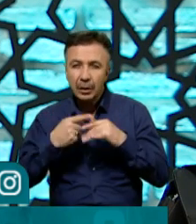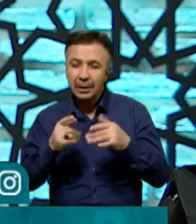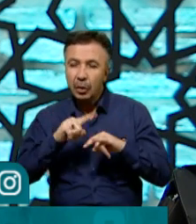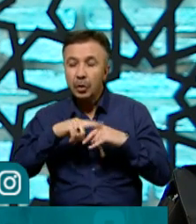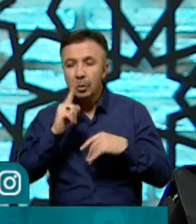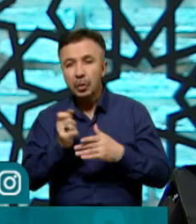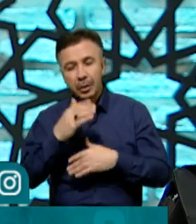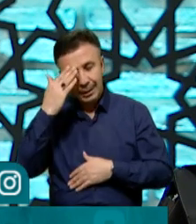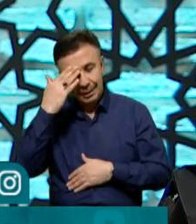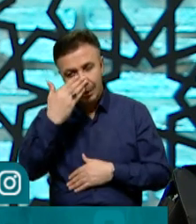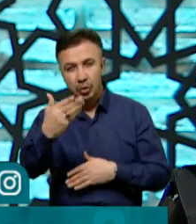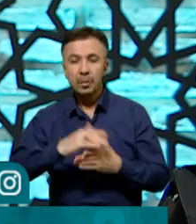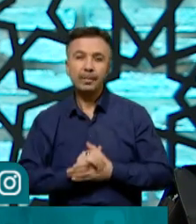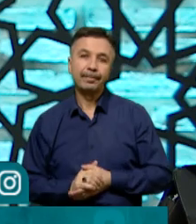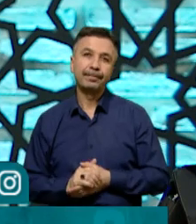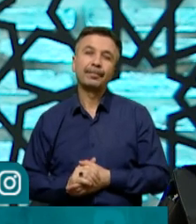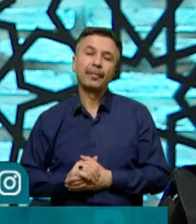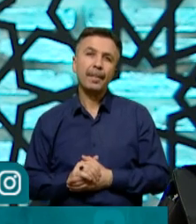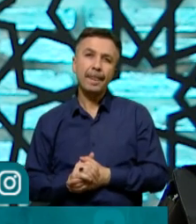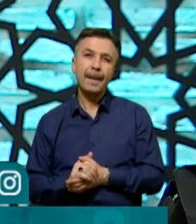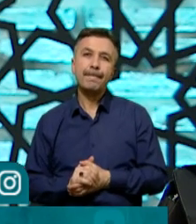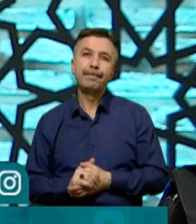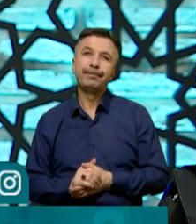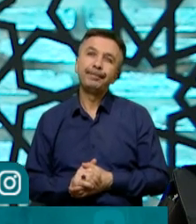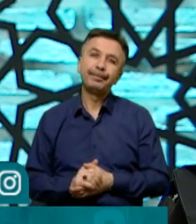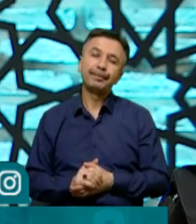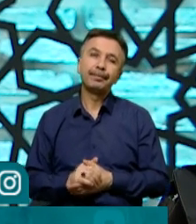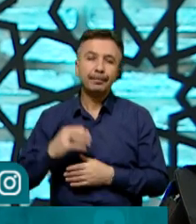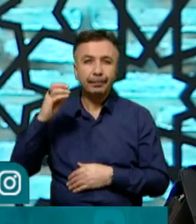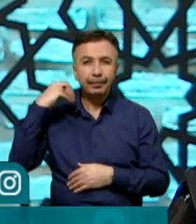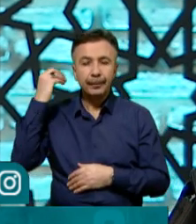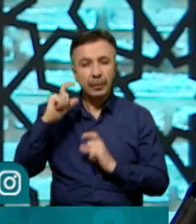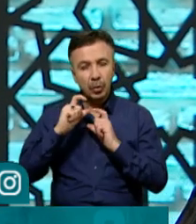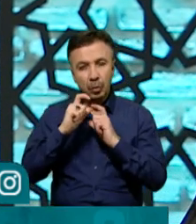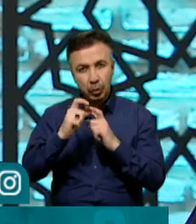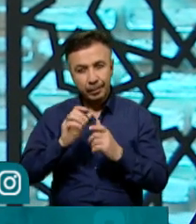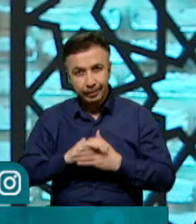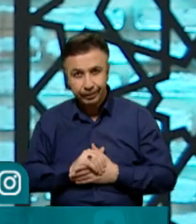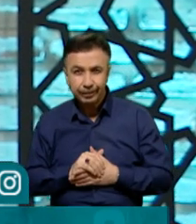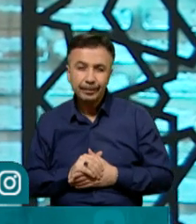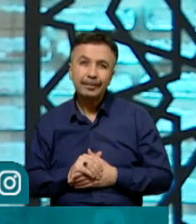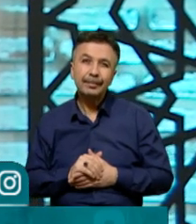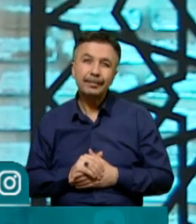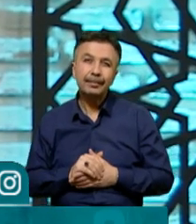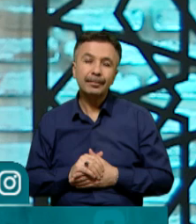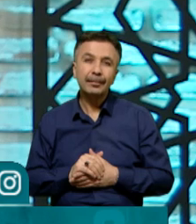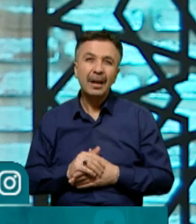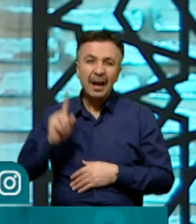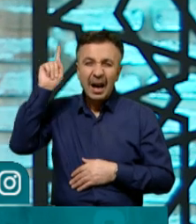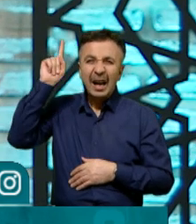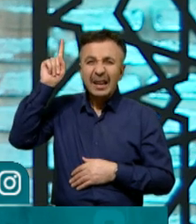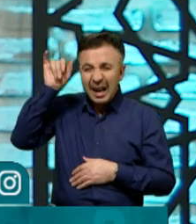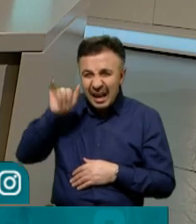bulduk. Selamünaleyküm. Ve aleyküm selam. Hocama sormuş olacaktı. Buyurun. Allah'ın hakkı